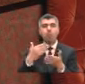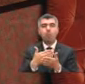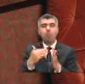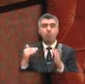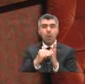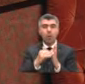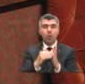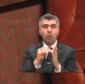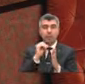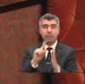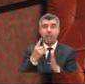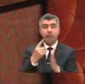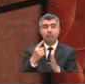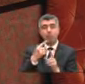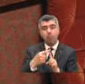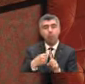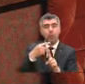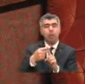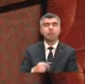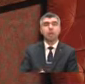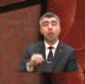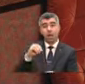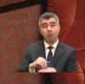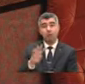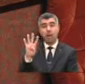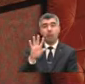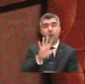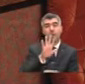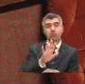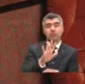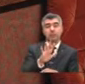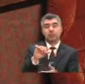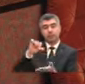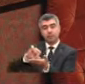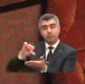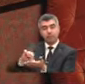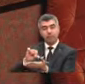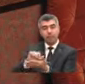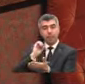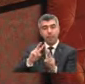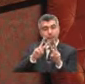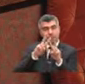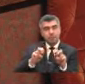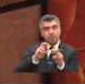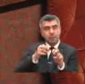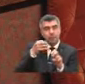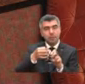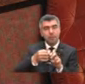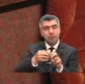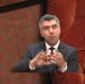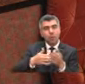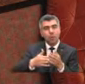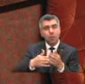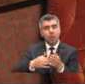لمراكز التعاون الوطني. وهناك أيضا 54 نقطة ديال الارتكاز لتفتيش لجهاز تفتيش